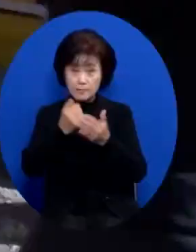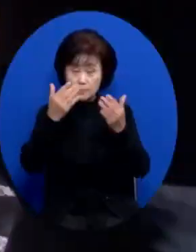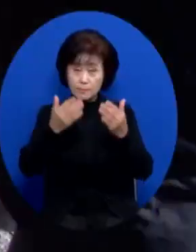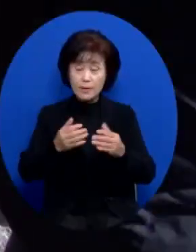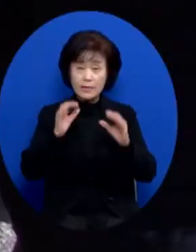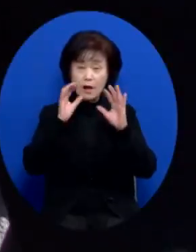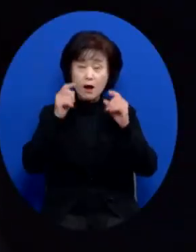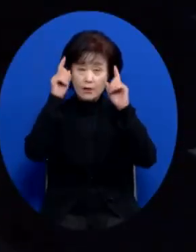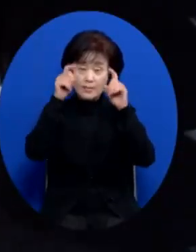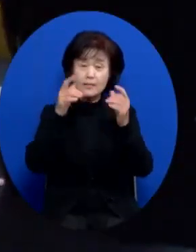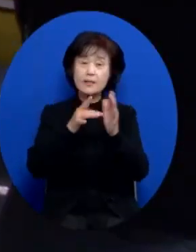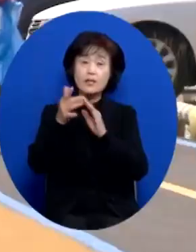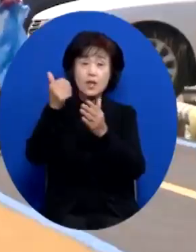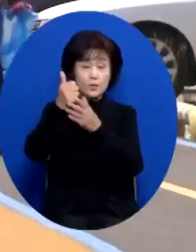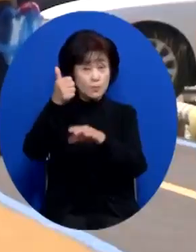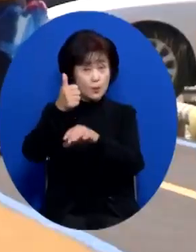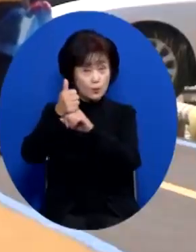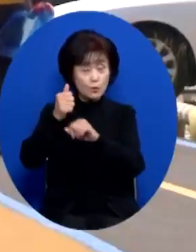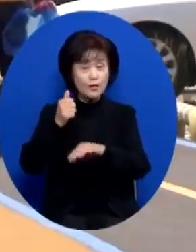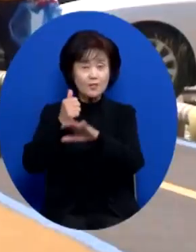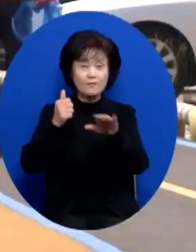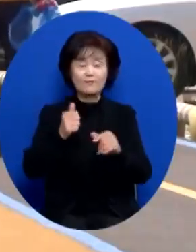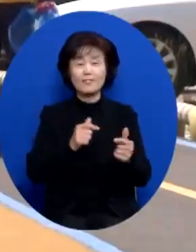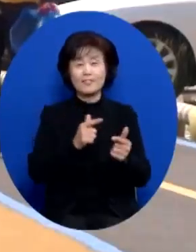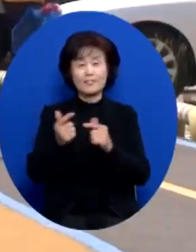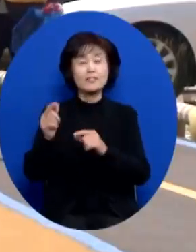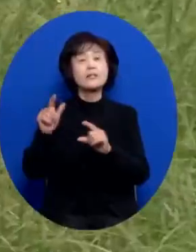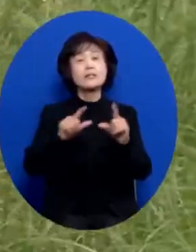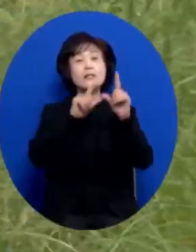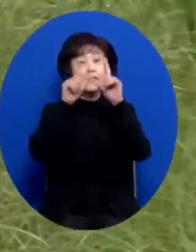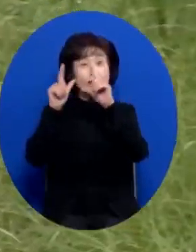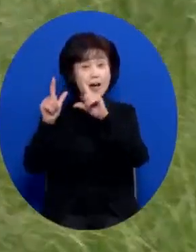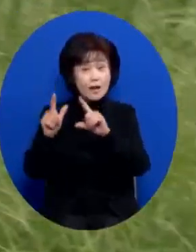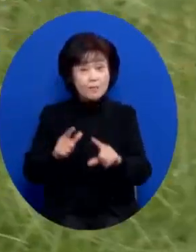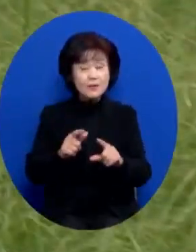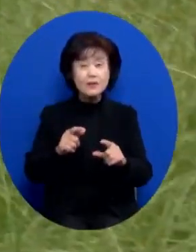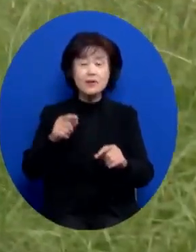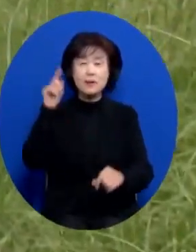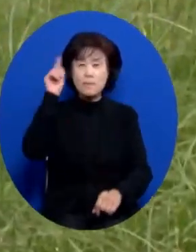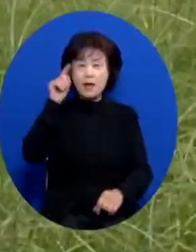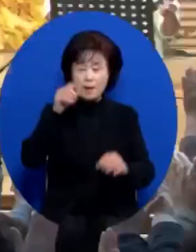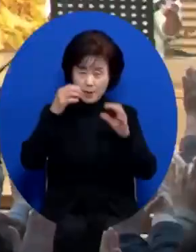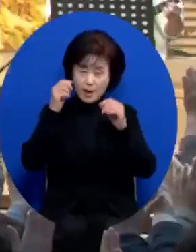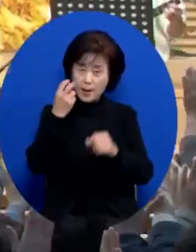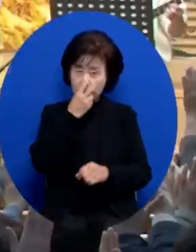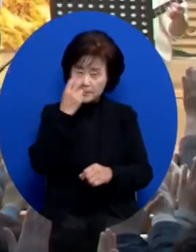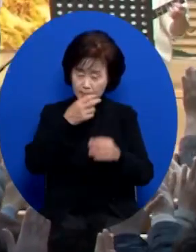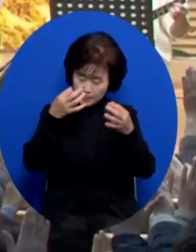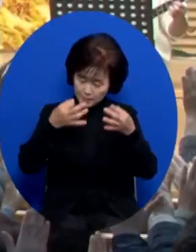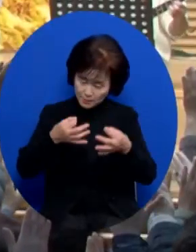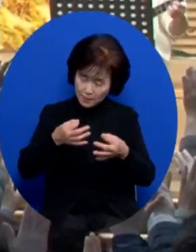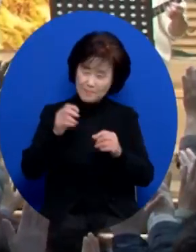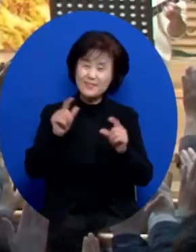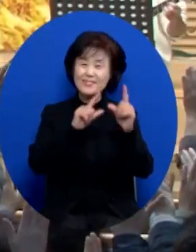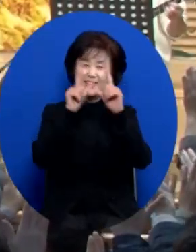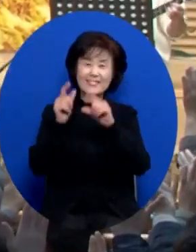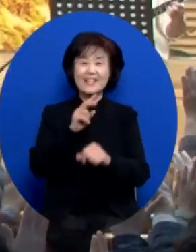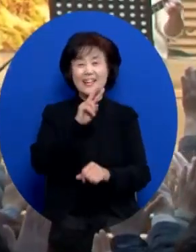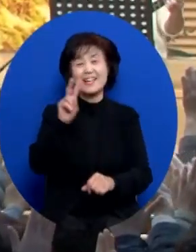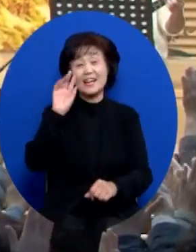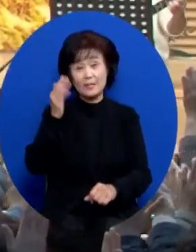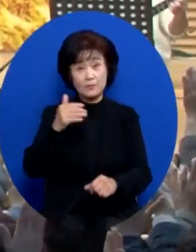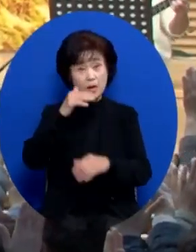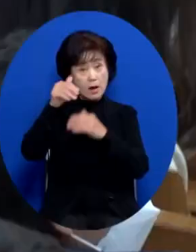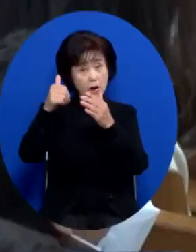어린 양 예수님께 속한 우리는 삶을 매일매일 점검하며 살아야 합니다. 하나님